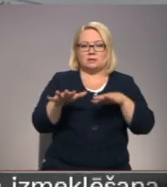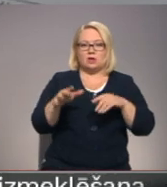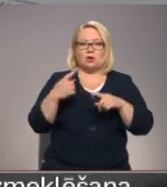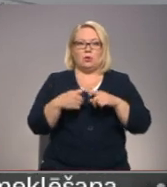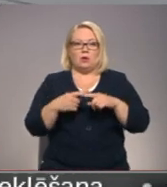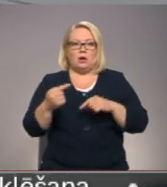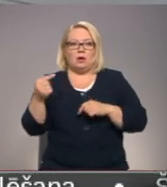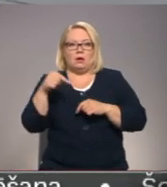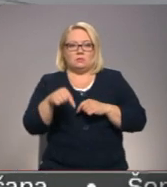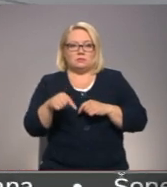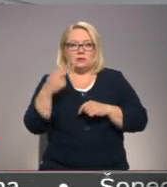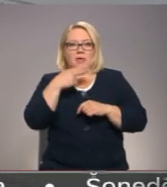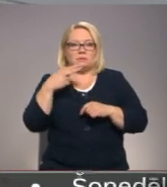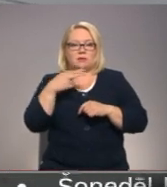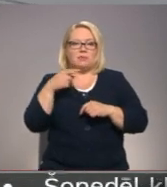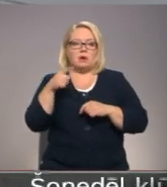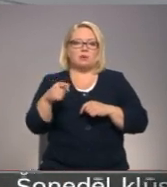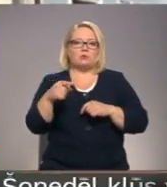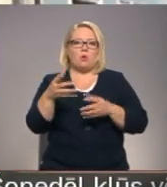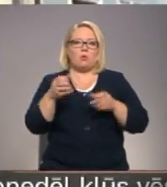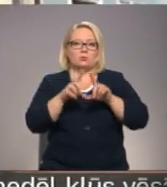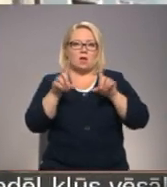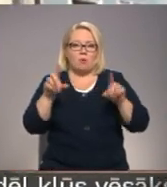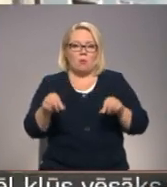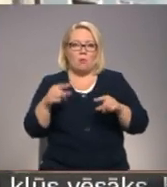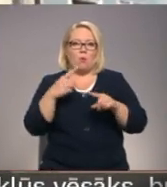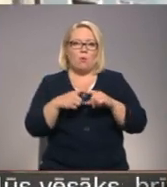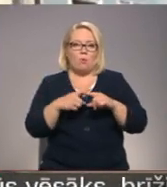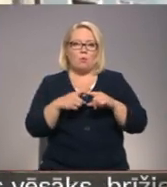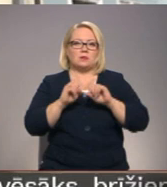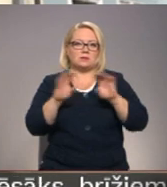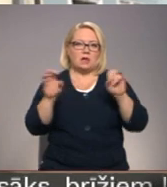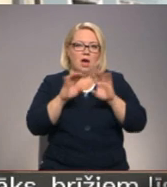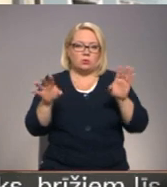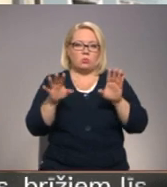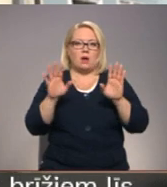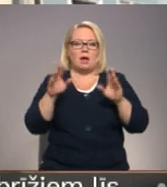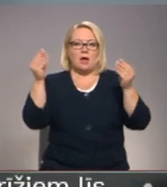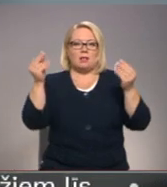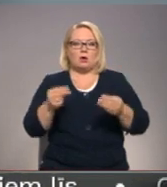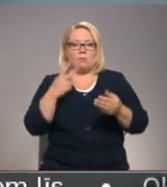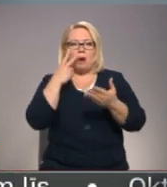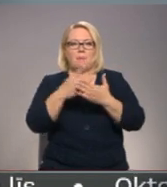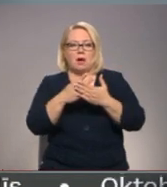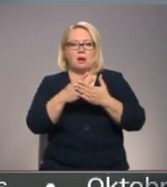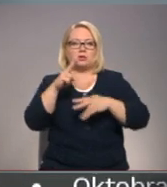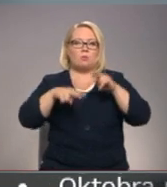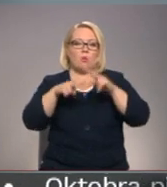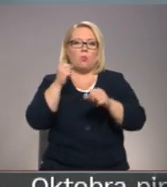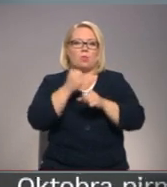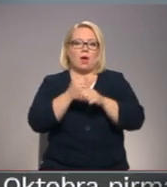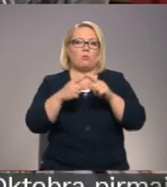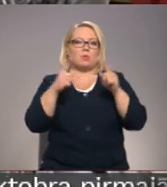tiek deleģēta ēku apsaimniekošanas uzņēmumam Ventspils nekustamie īpašumi un te skaidro, ka līgumā paredzētais būvdarbu beigu termiņš